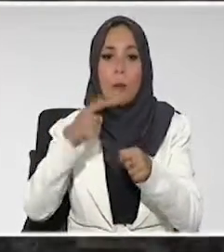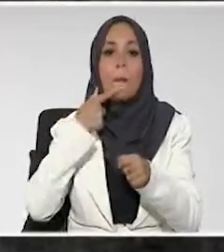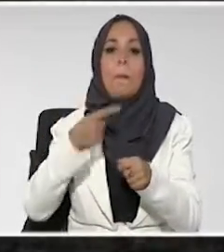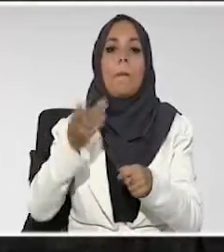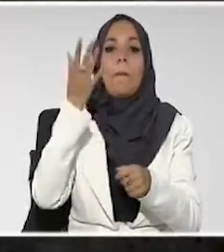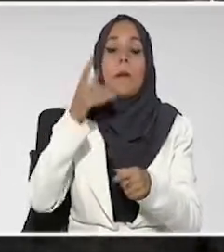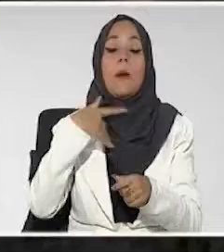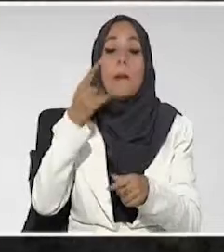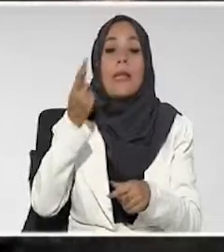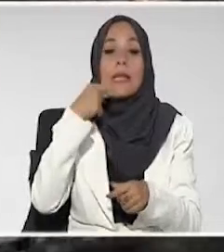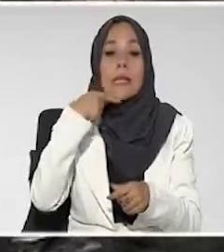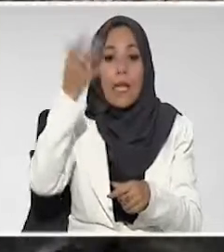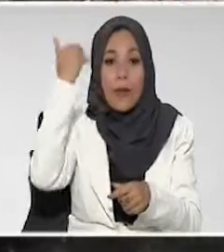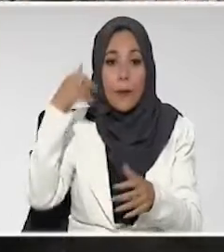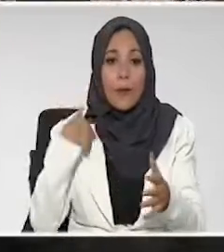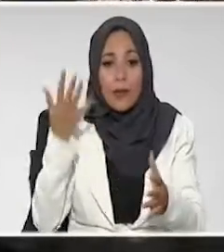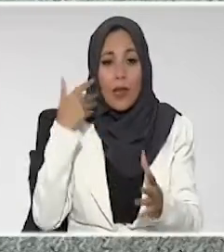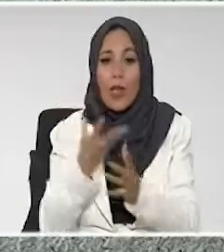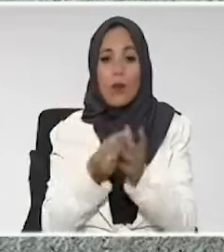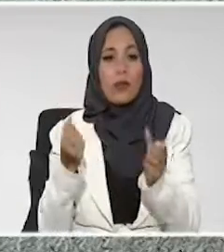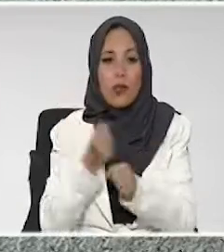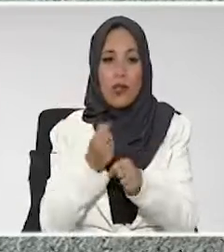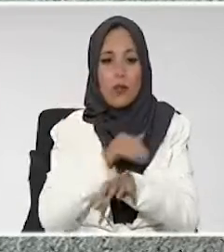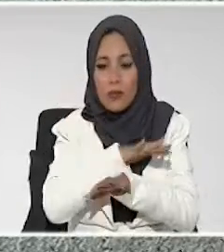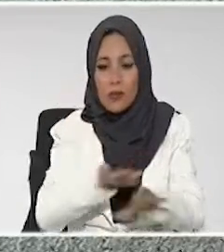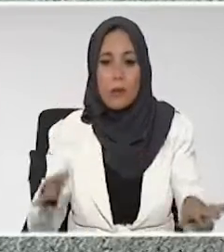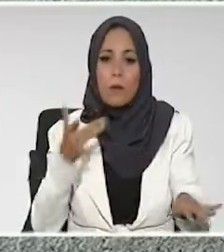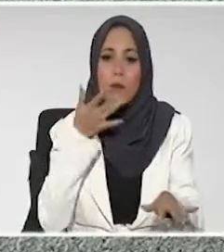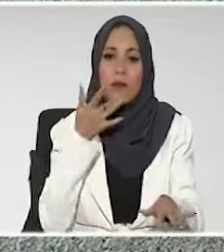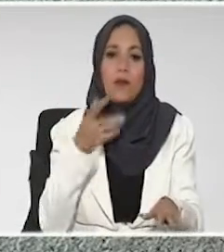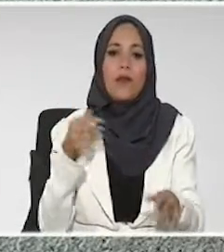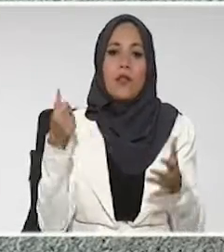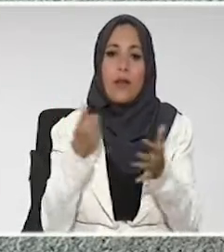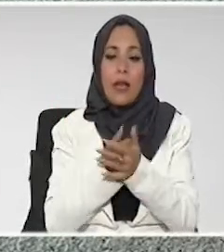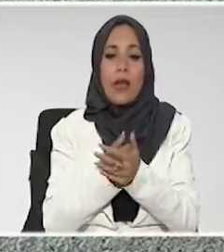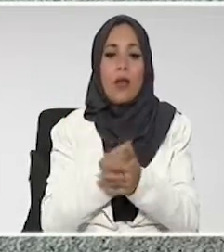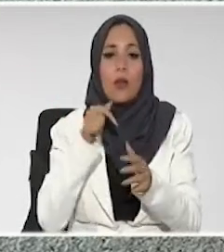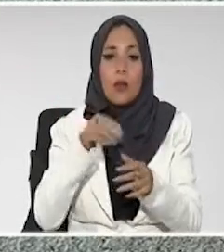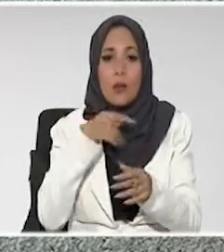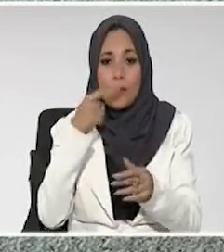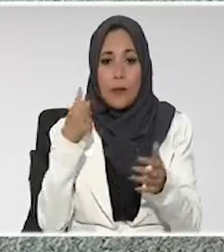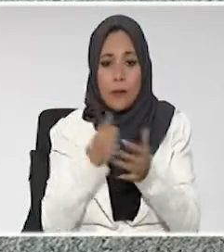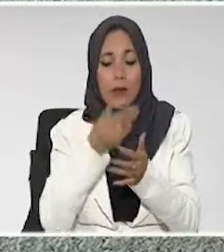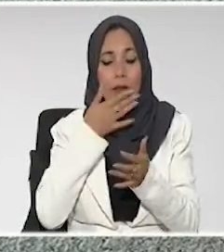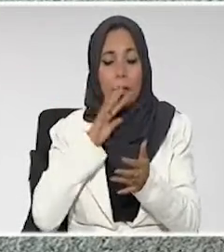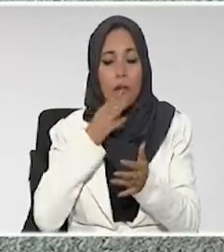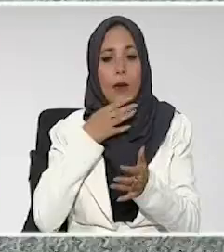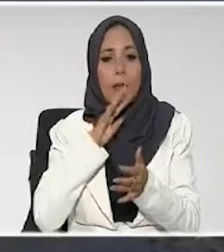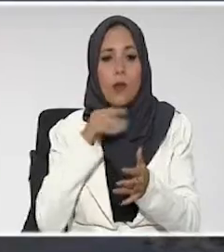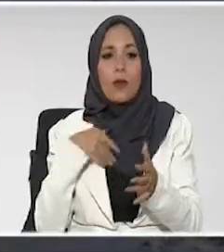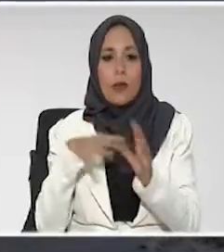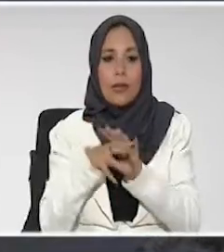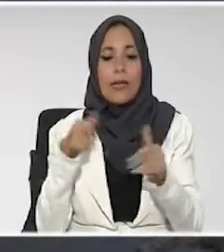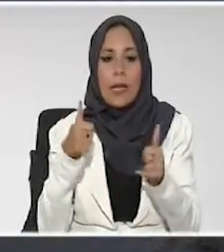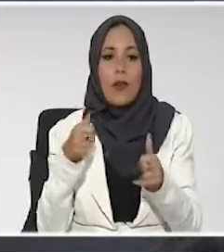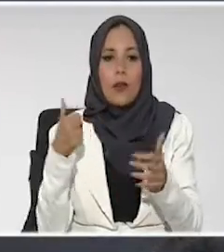ما كانش فيه ولا صرف صحي ولا حاجة، وكانت كل حاجة مش يعني، بس دلوقتي الحمد لله كل حاجة بقت حلوة.